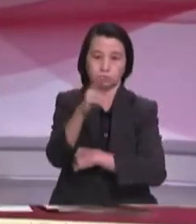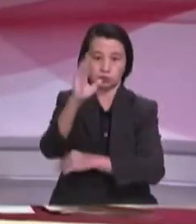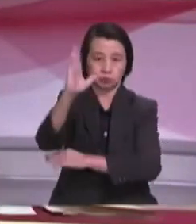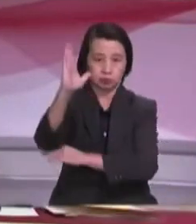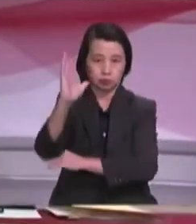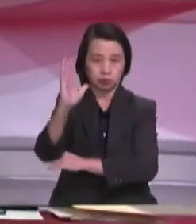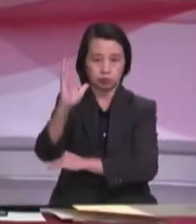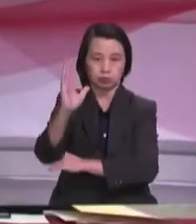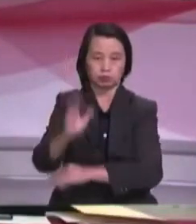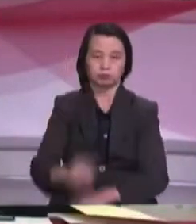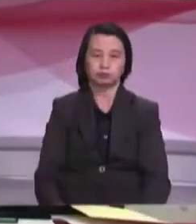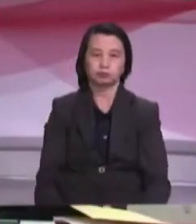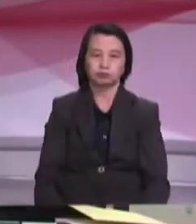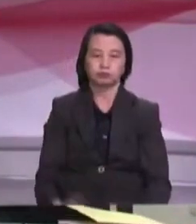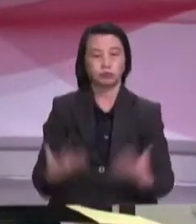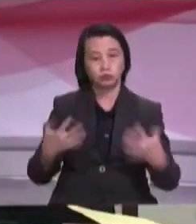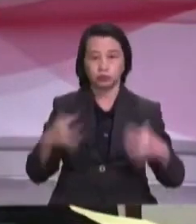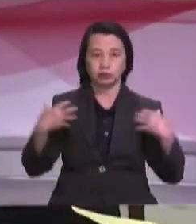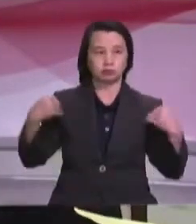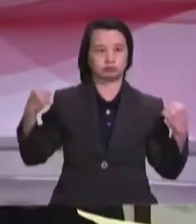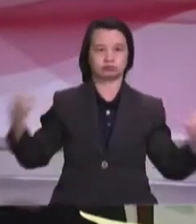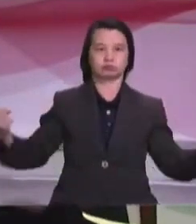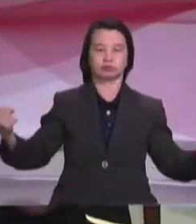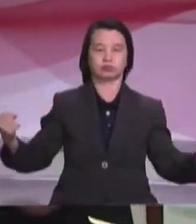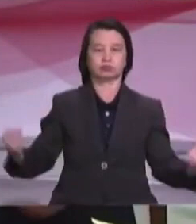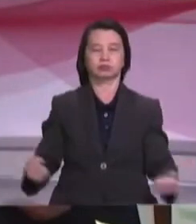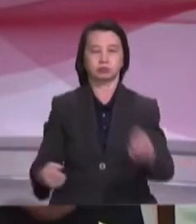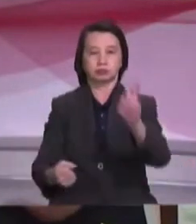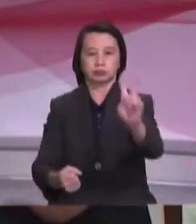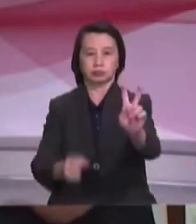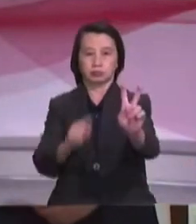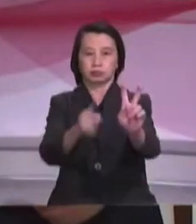hari. Kes sembuh pada hari ini adalah